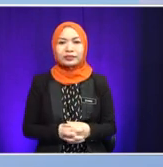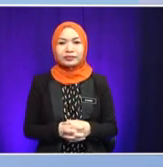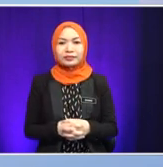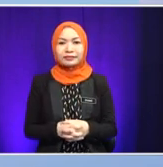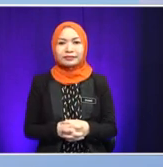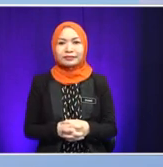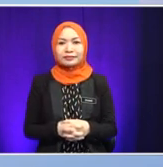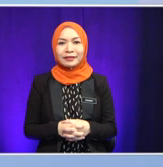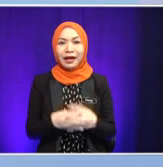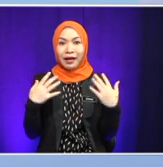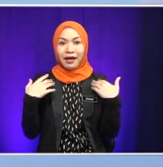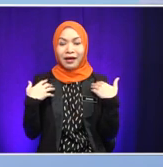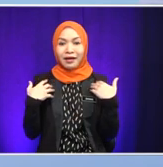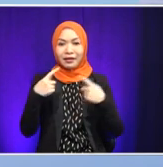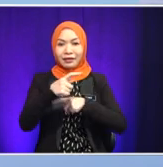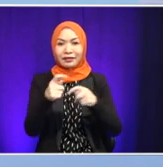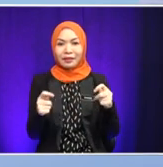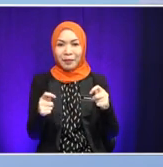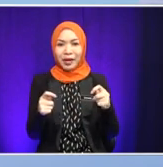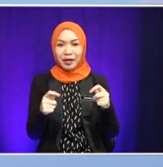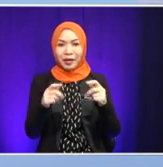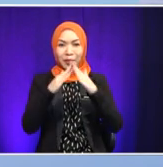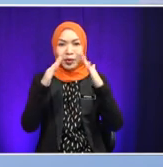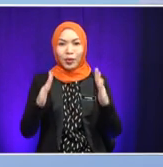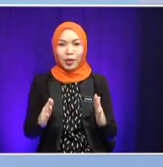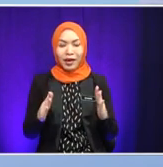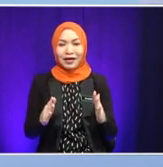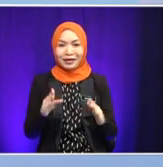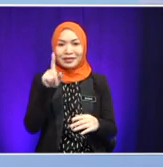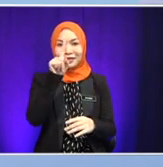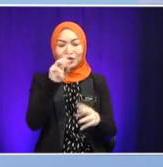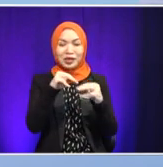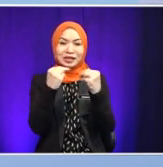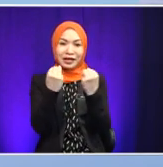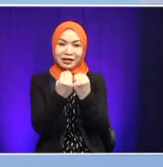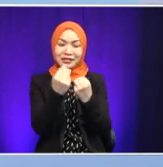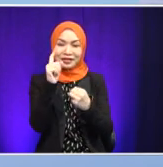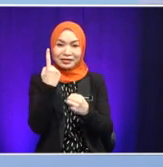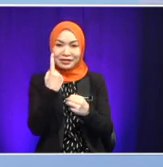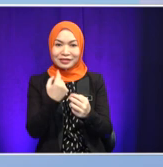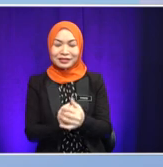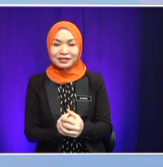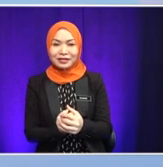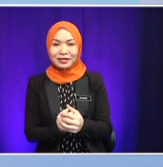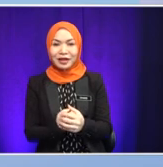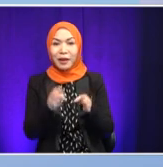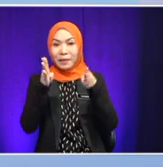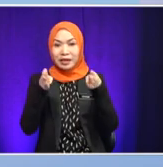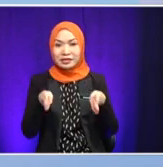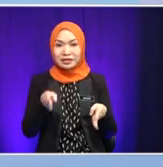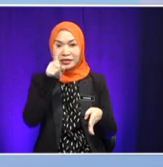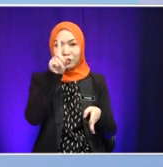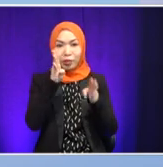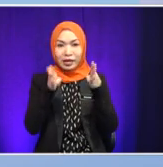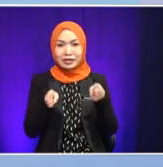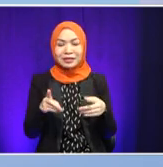terdapat taman perumahan yang mana hanya untuk satu komisi saja tidak melibatkan berbagai kaum ya merupakan satu masalah ya Di mana bagaimana